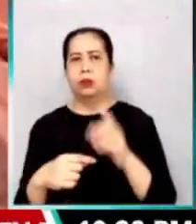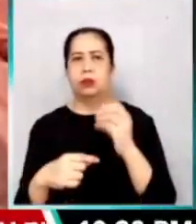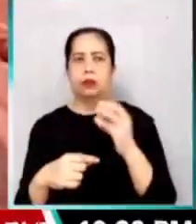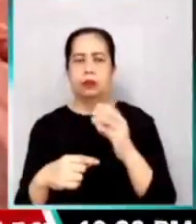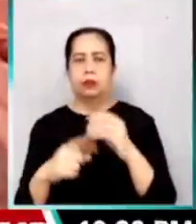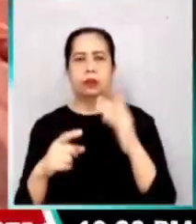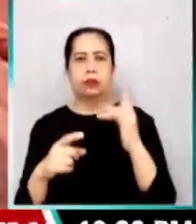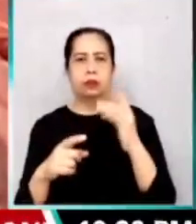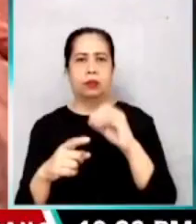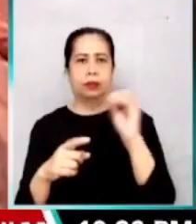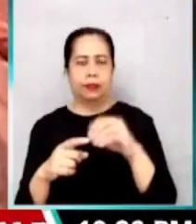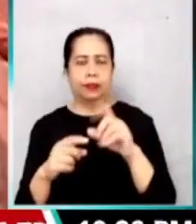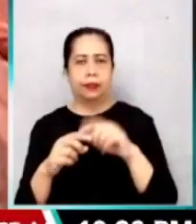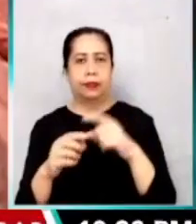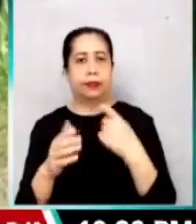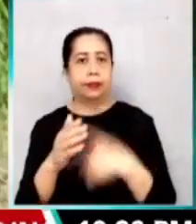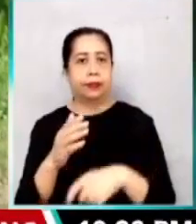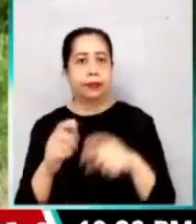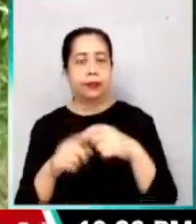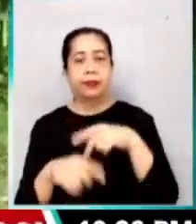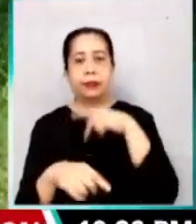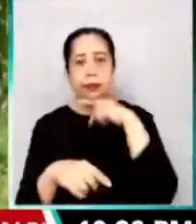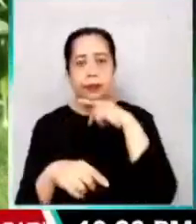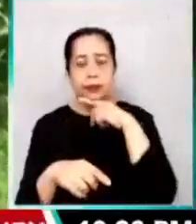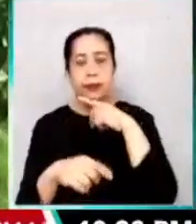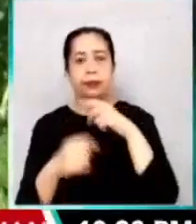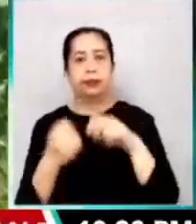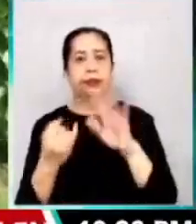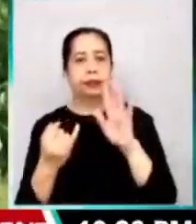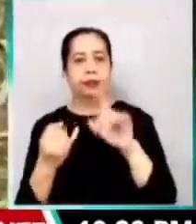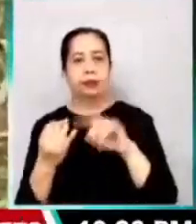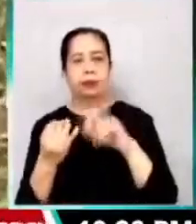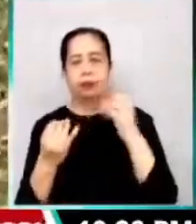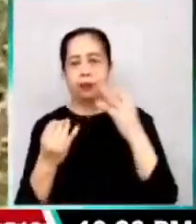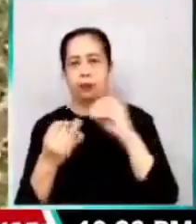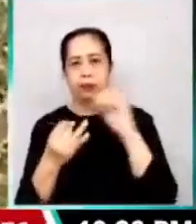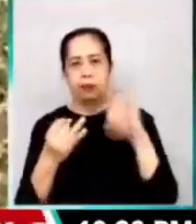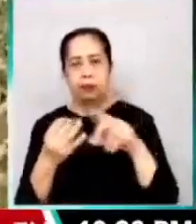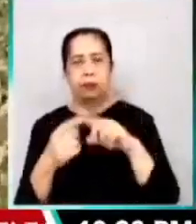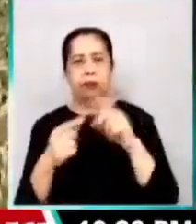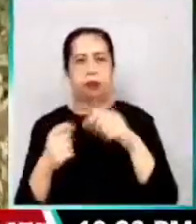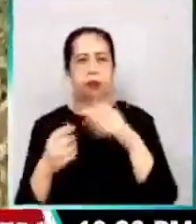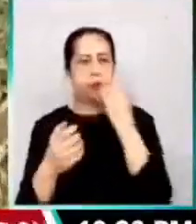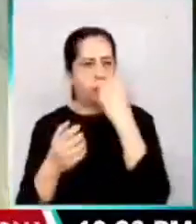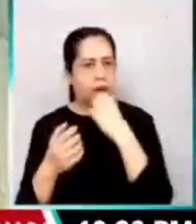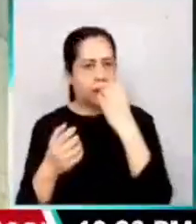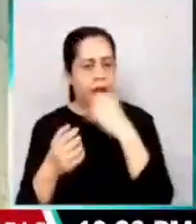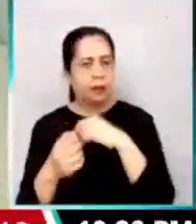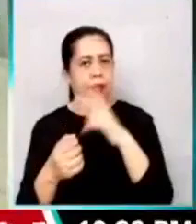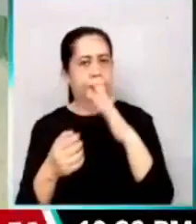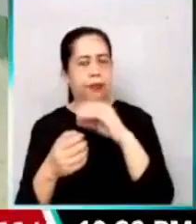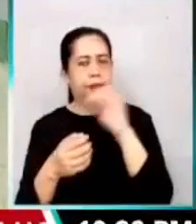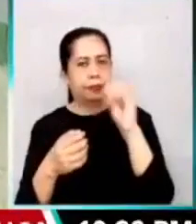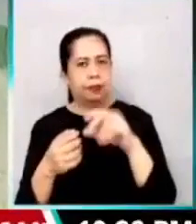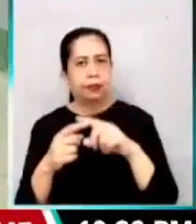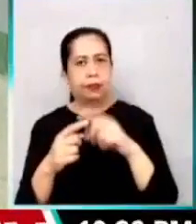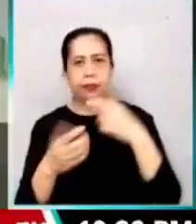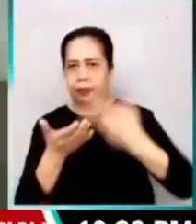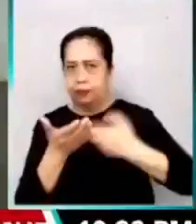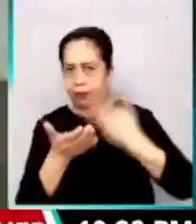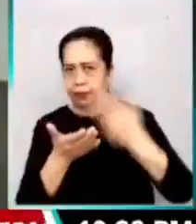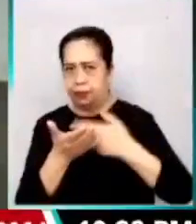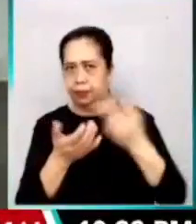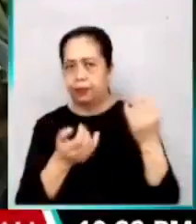15-25% ang taripa sa karneng baboy, 5-15% naman sa mais at 35% sa bigas. Ayon